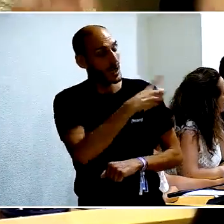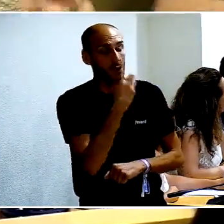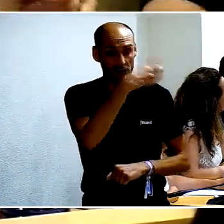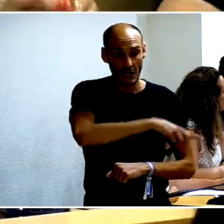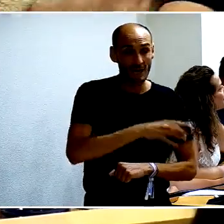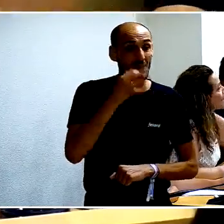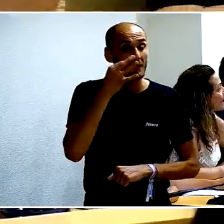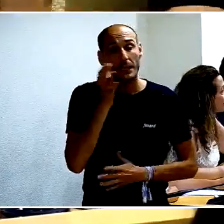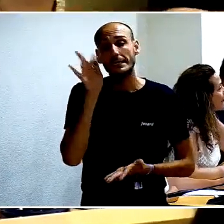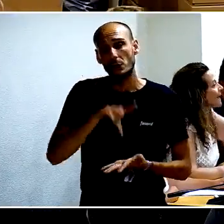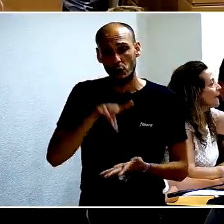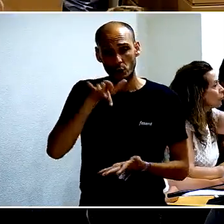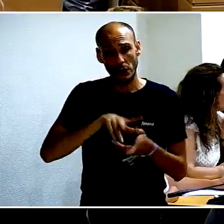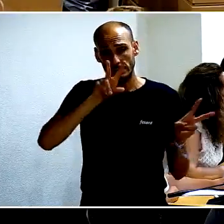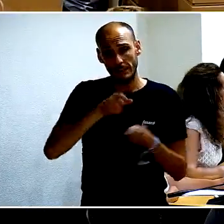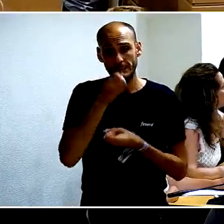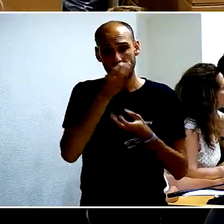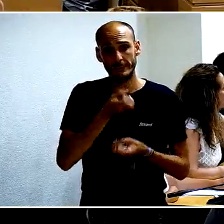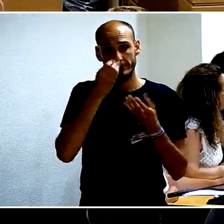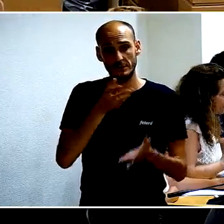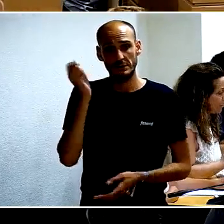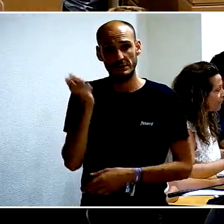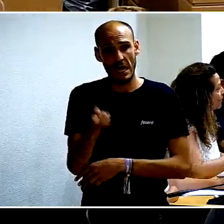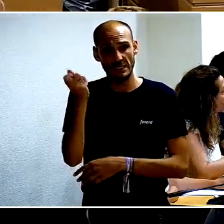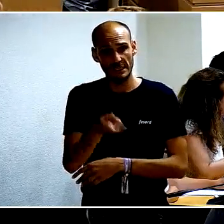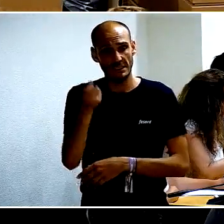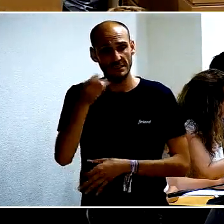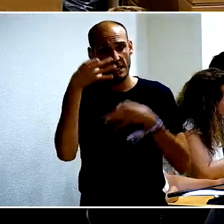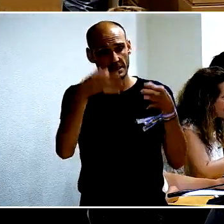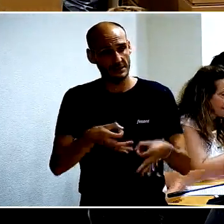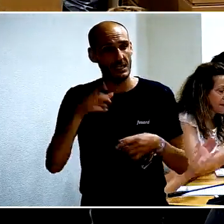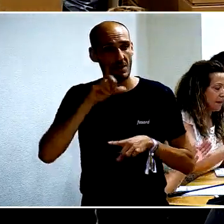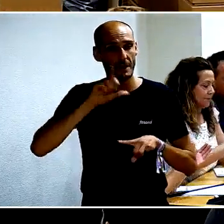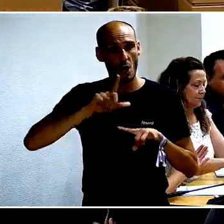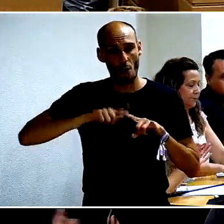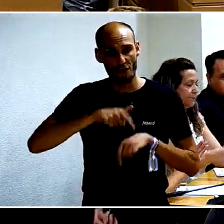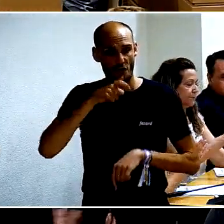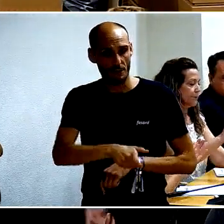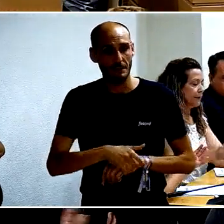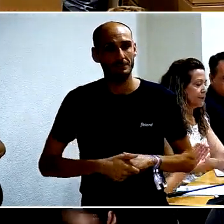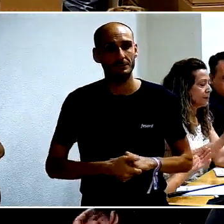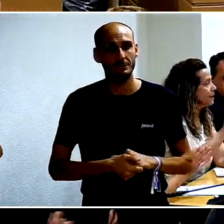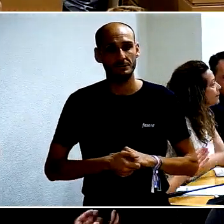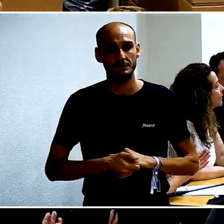a la palestra cada vegada que algú de vosaltres traga un tema d'homofòbia. Gràcies, alcaldessa.